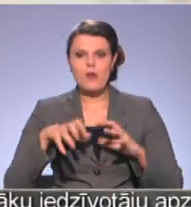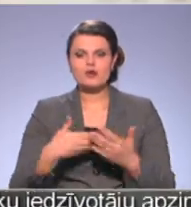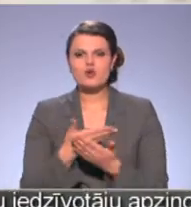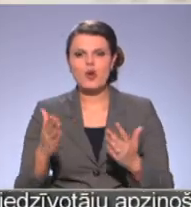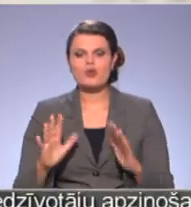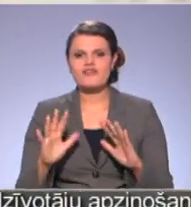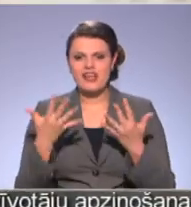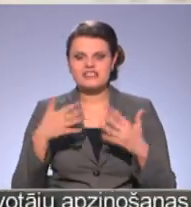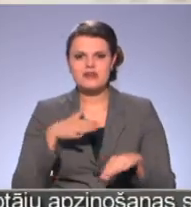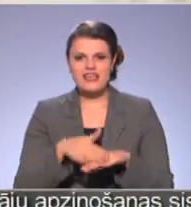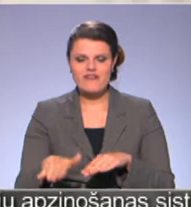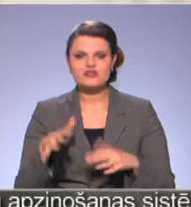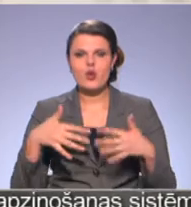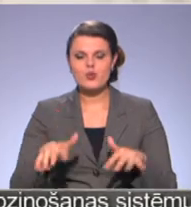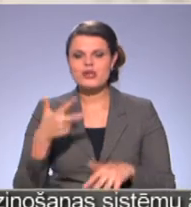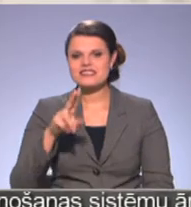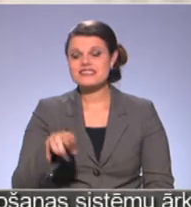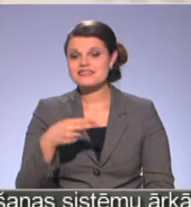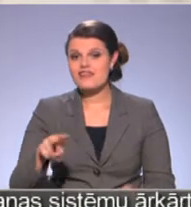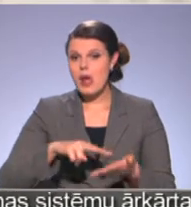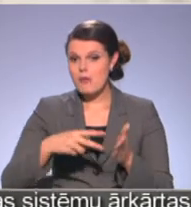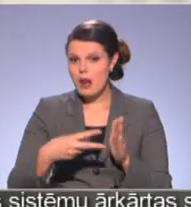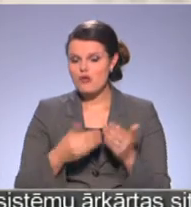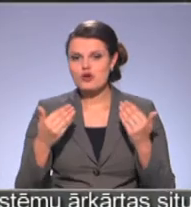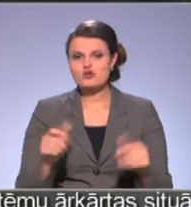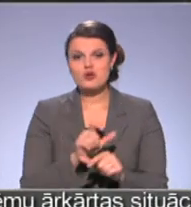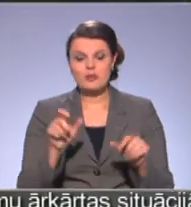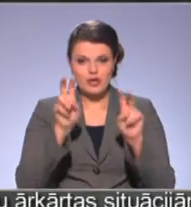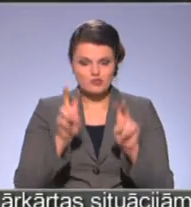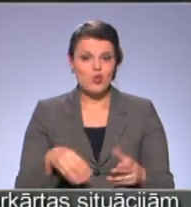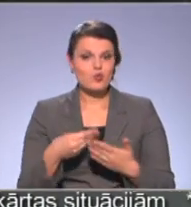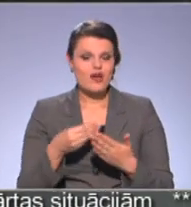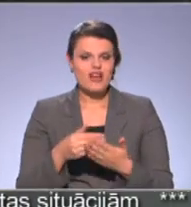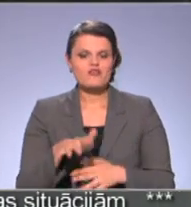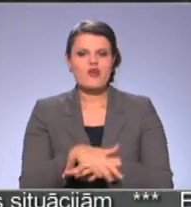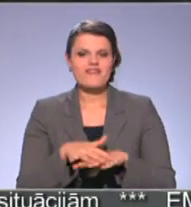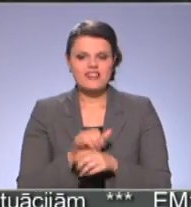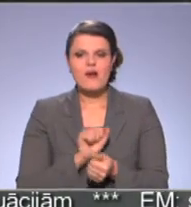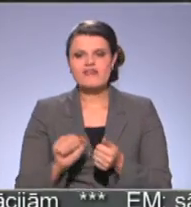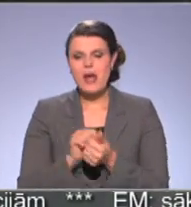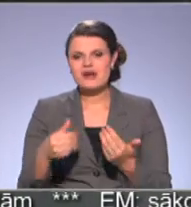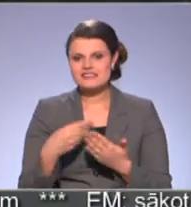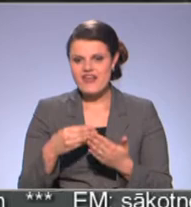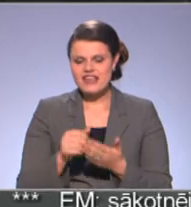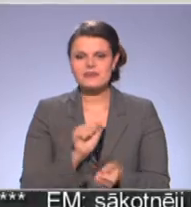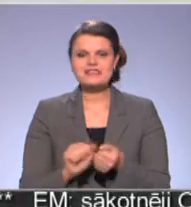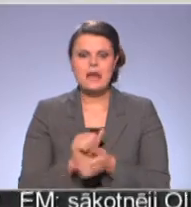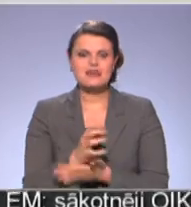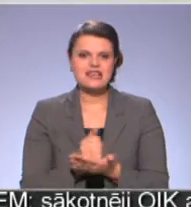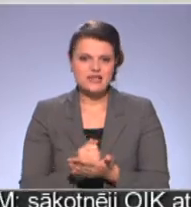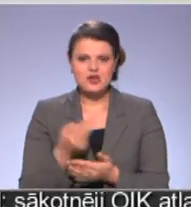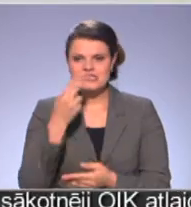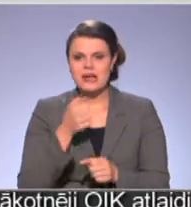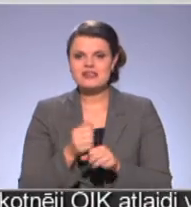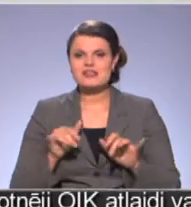tiek ieviesta jūras telpiskā plānošana. Šobrīd tiek novērtēta esošā vide un dabas vērtības, dabas resursi, saimnieciskā